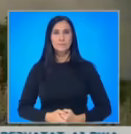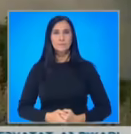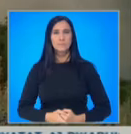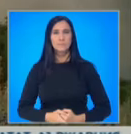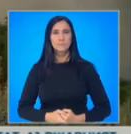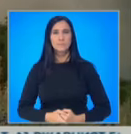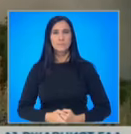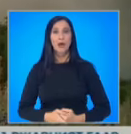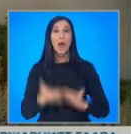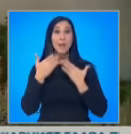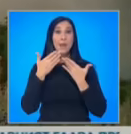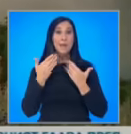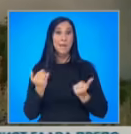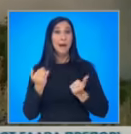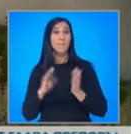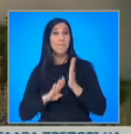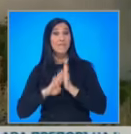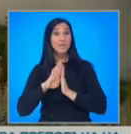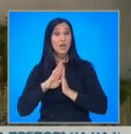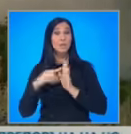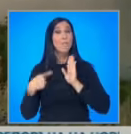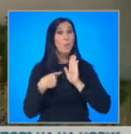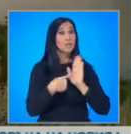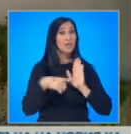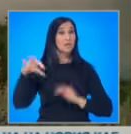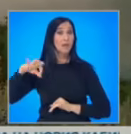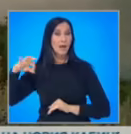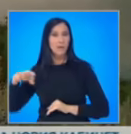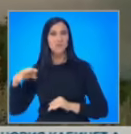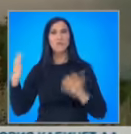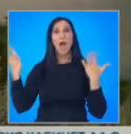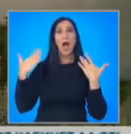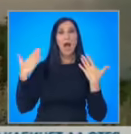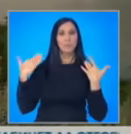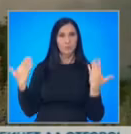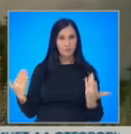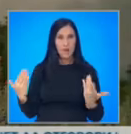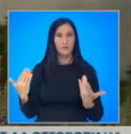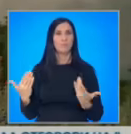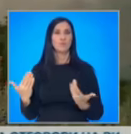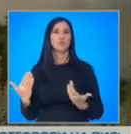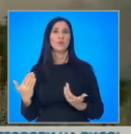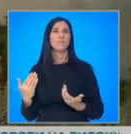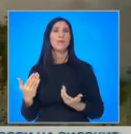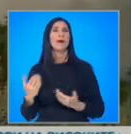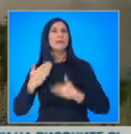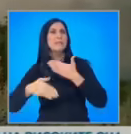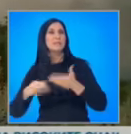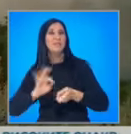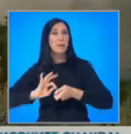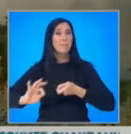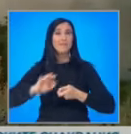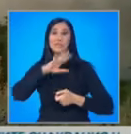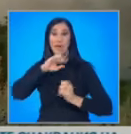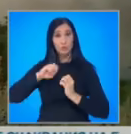Добър вечер. Няма превишение на показателите за качеството на атмосферния въздух вследствие запалването на старото сметище